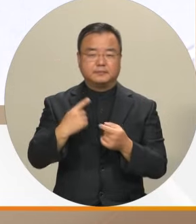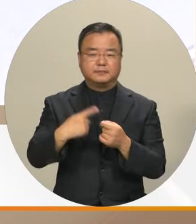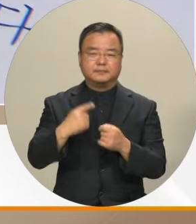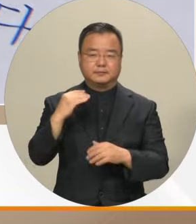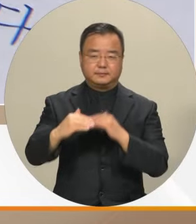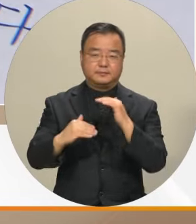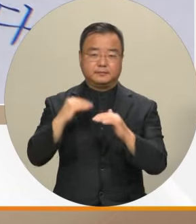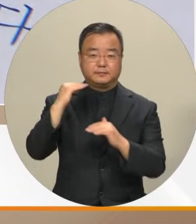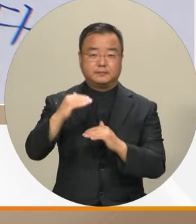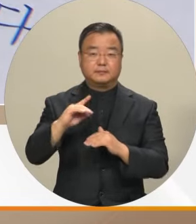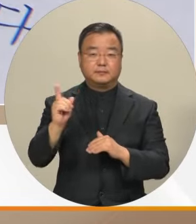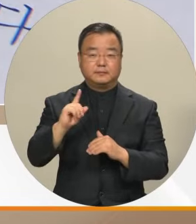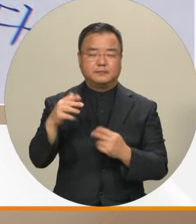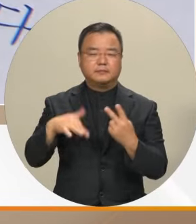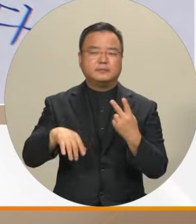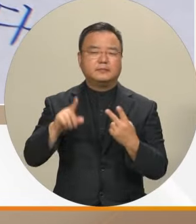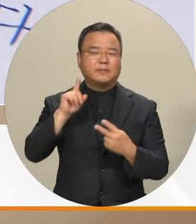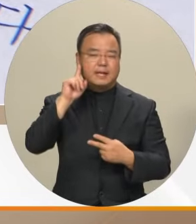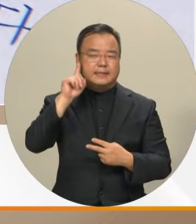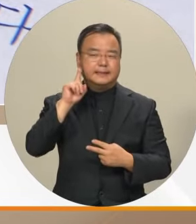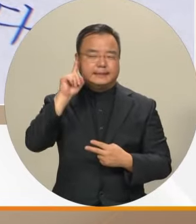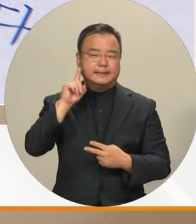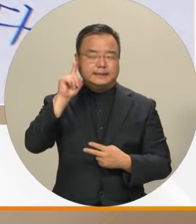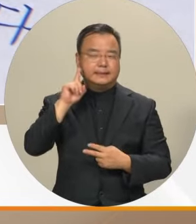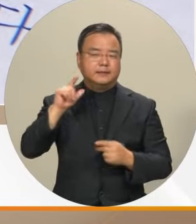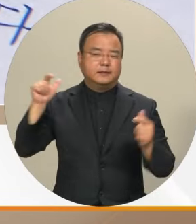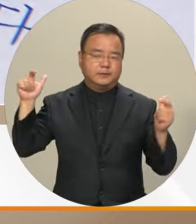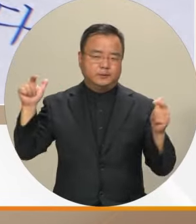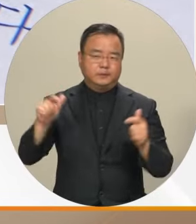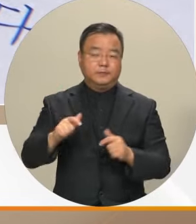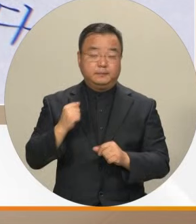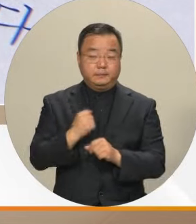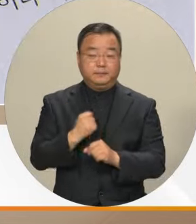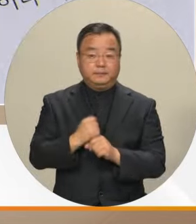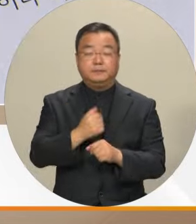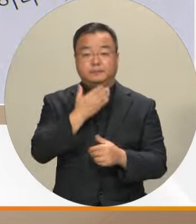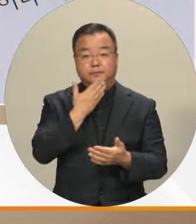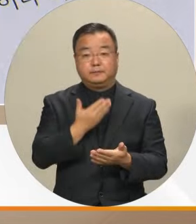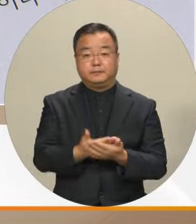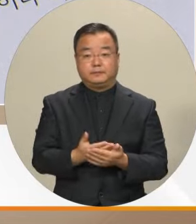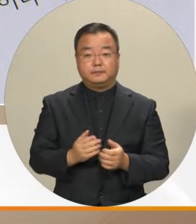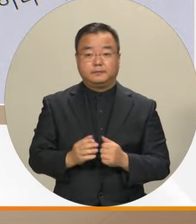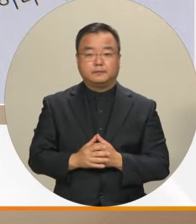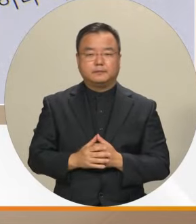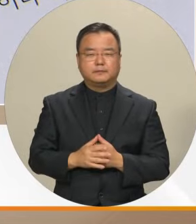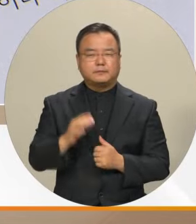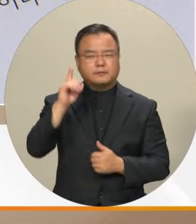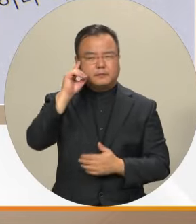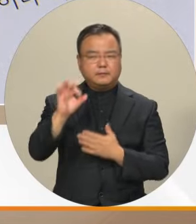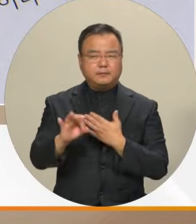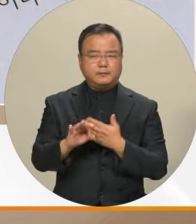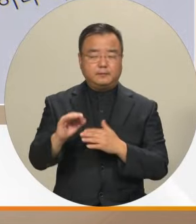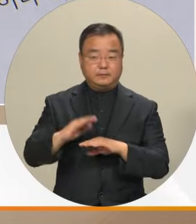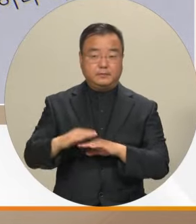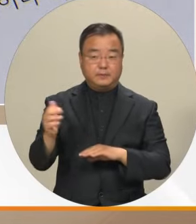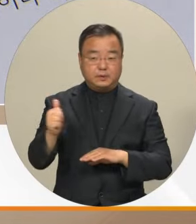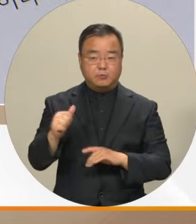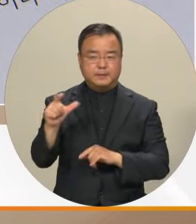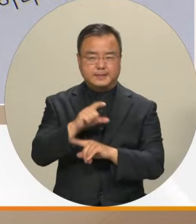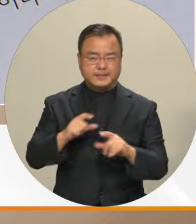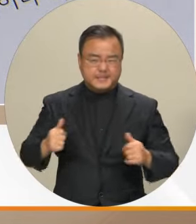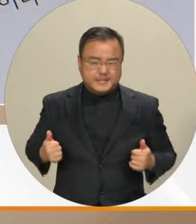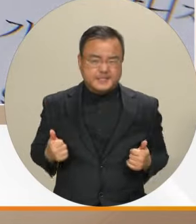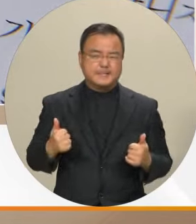단계는 2차 스트레스를 어떻게 최소화할 거냐는 거죠 만약에 손흥민 선수가 좀 더